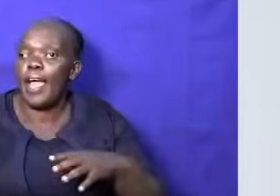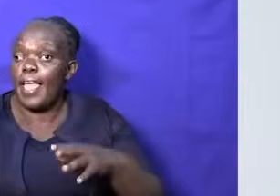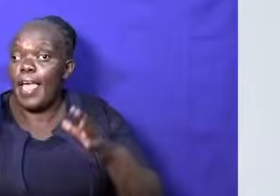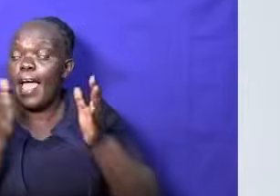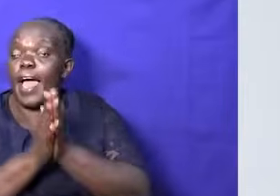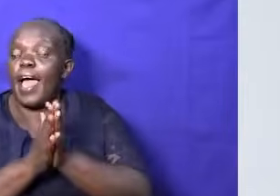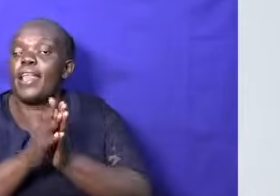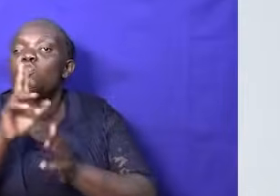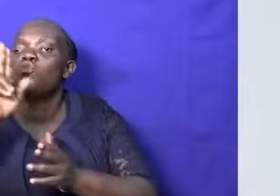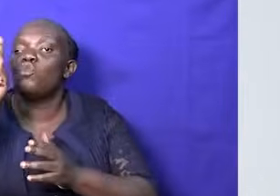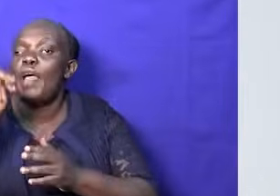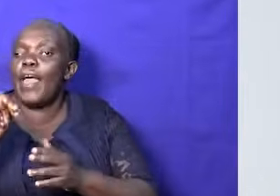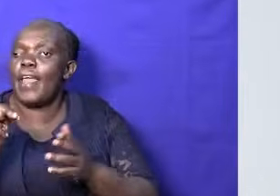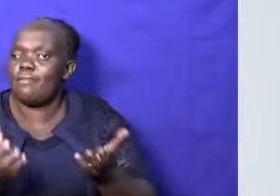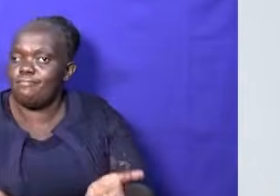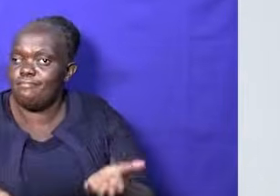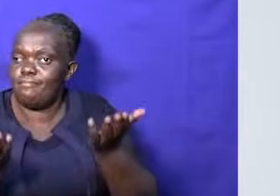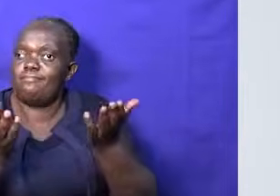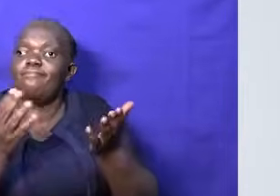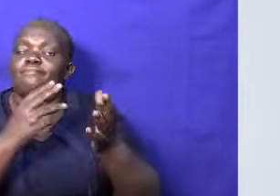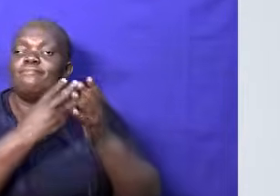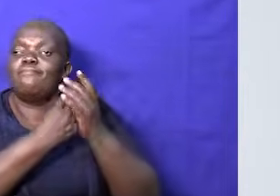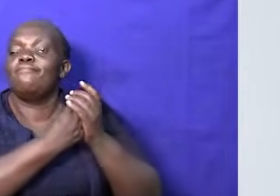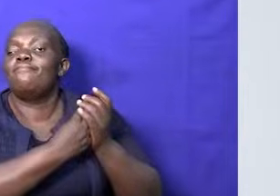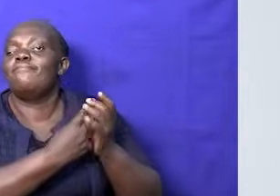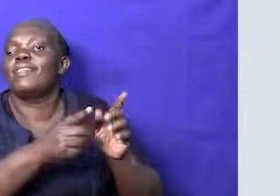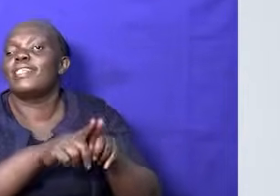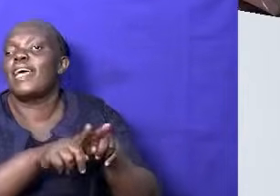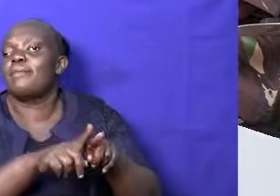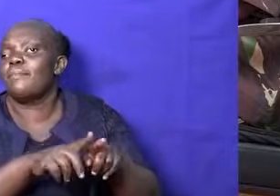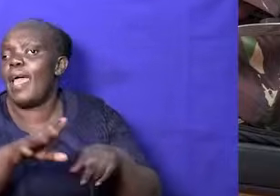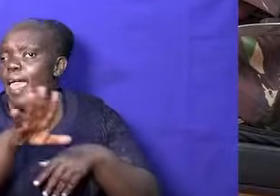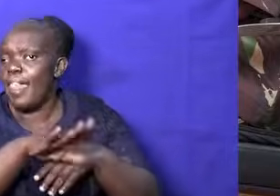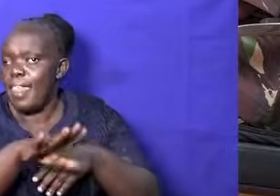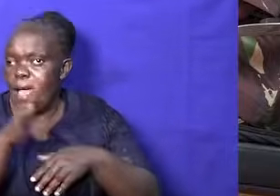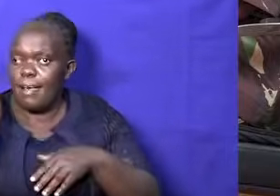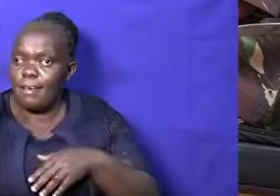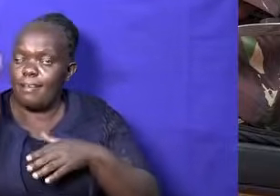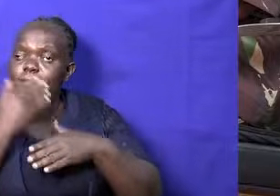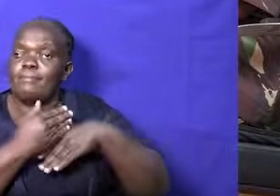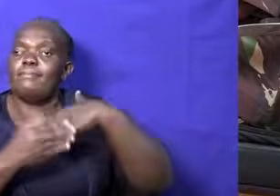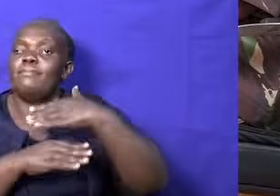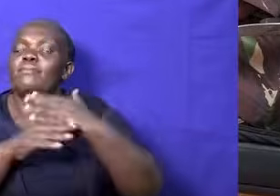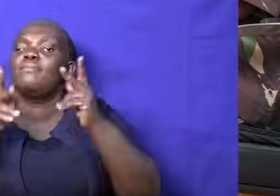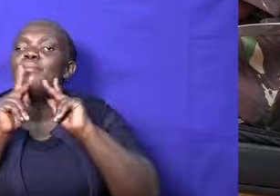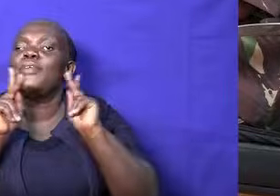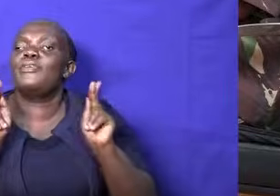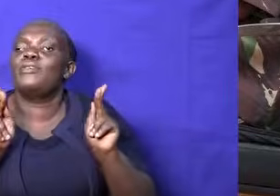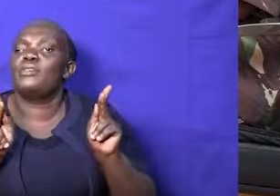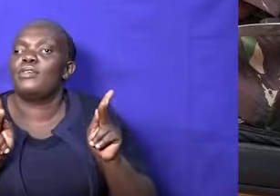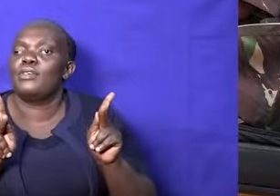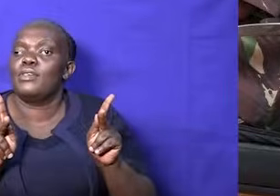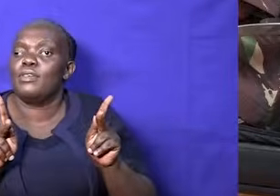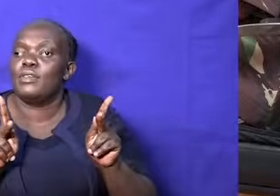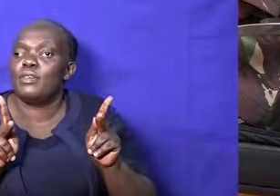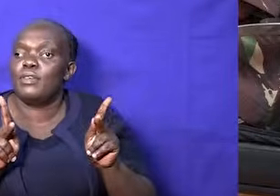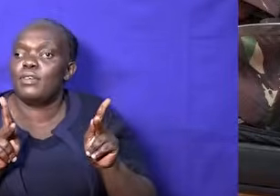Kenya na Umoja wa Mataifa wameimarisha ushirikiano katika masuala ya usalama na ujenzi wa amani.